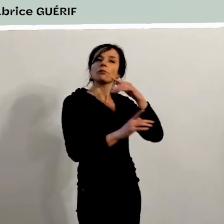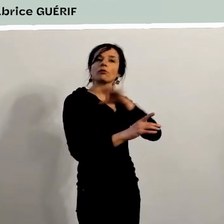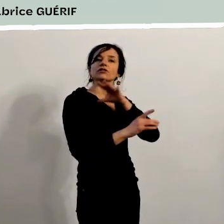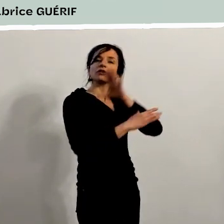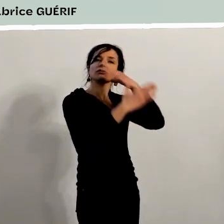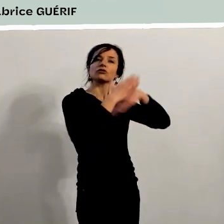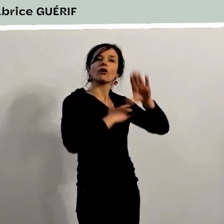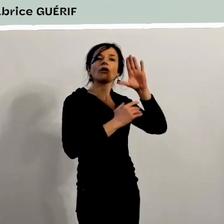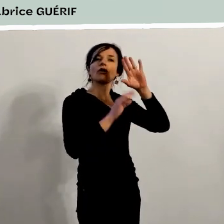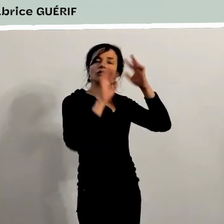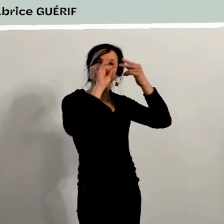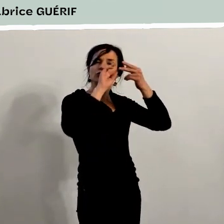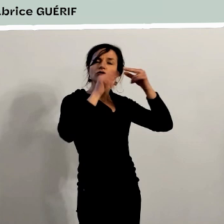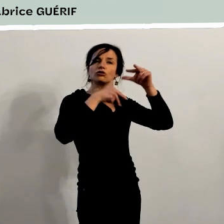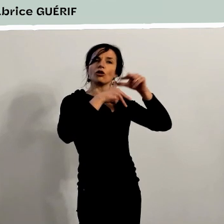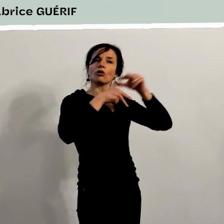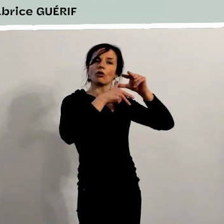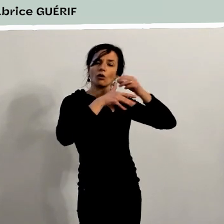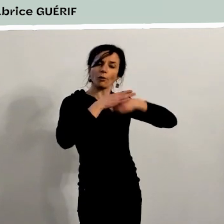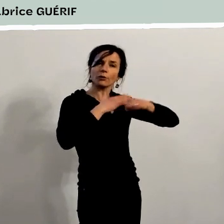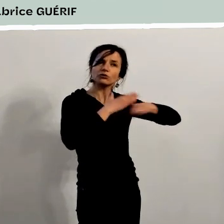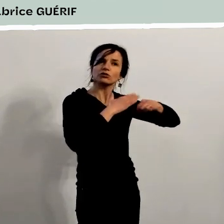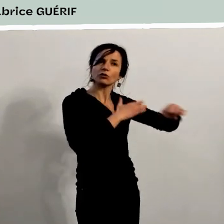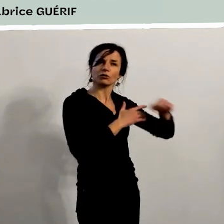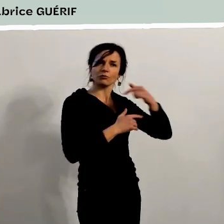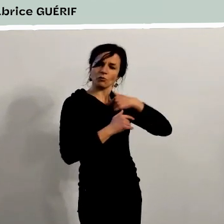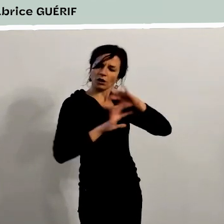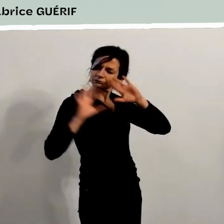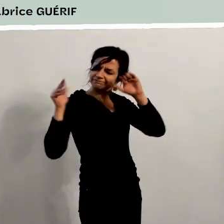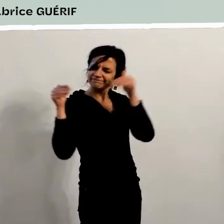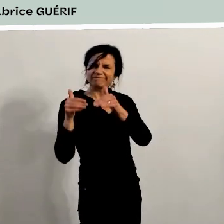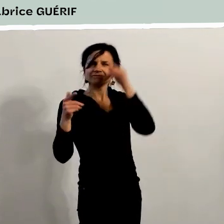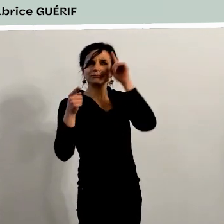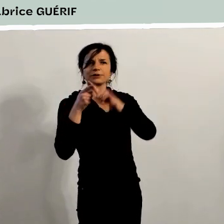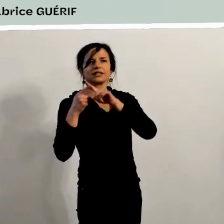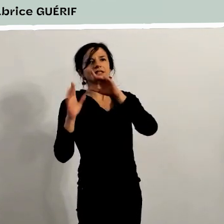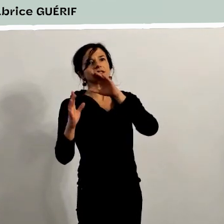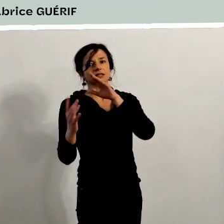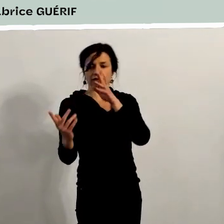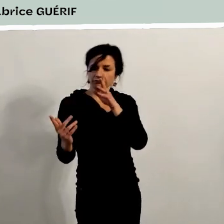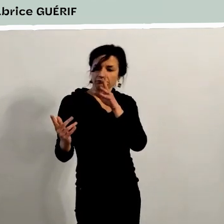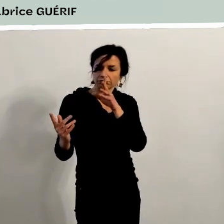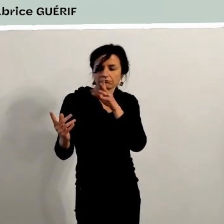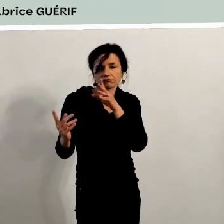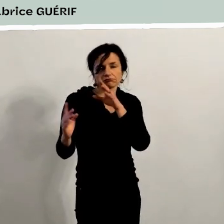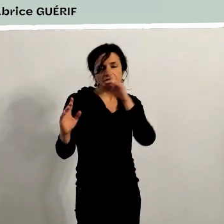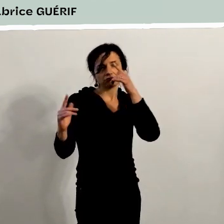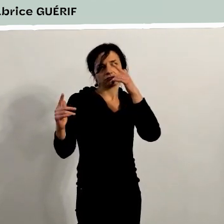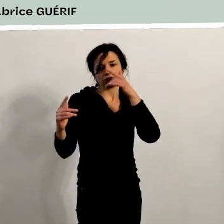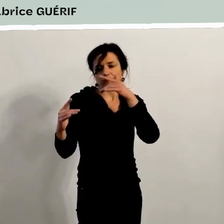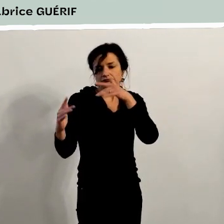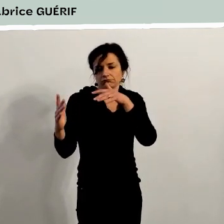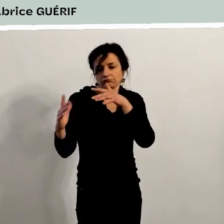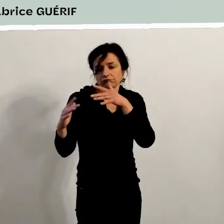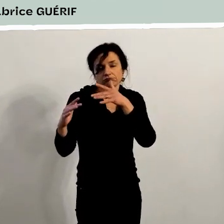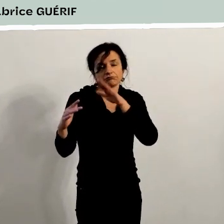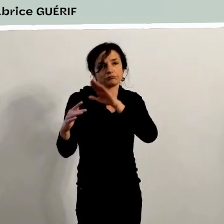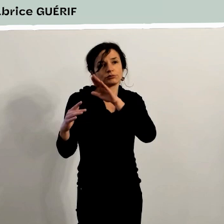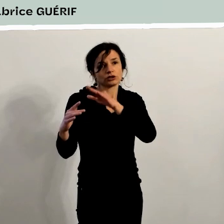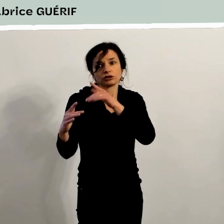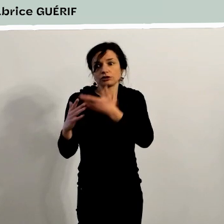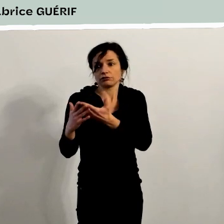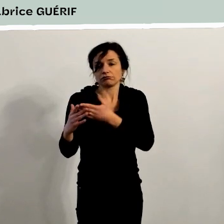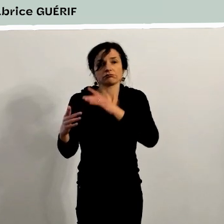l'hôpital Bretonneau. Donc là c'est plutôt la partie clinique et biologique. Donc dans notre activité, nous prenons en charge des femmes, des couples qui